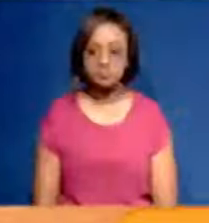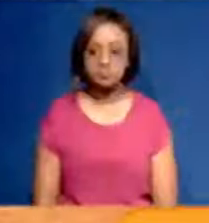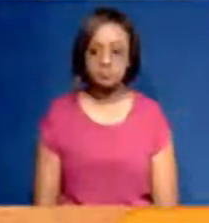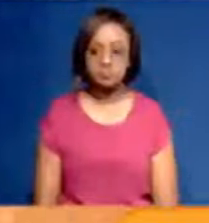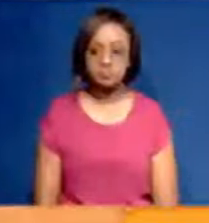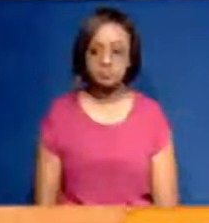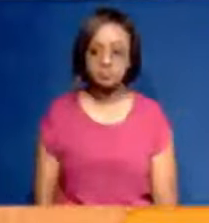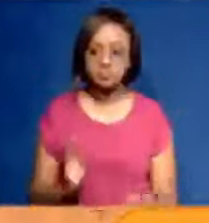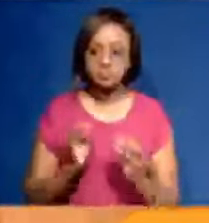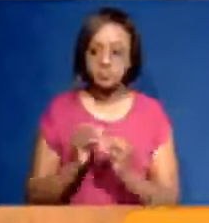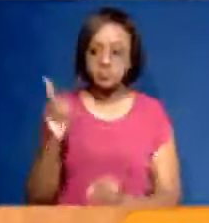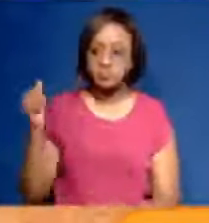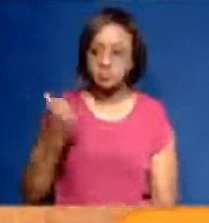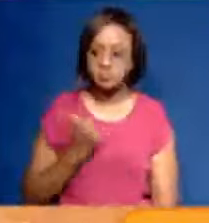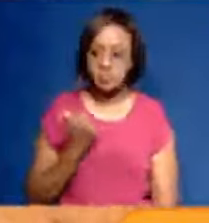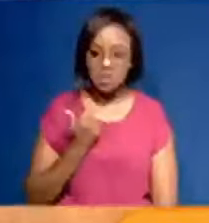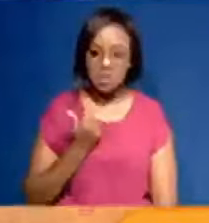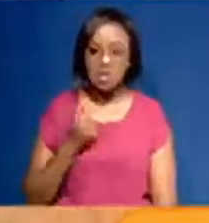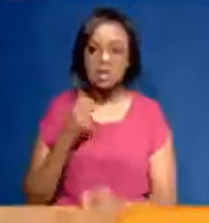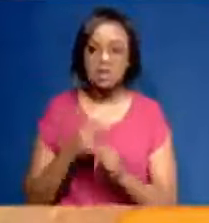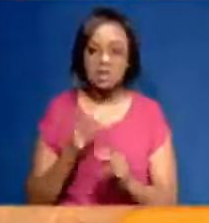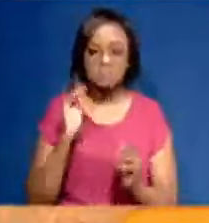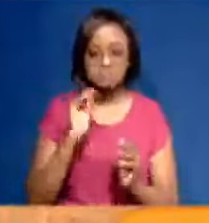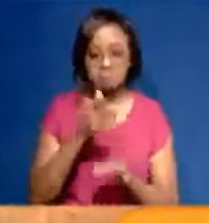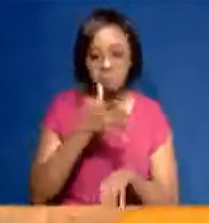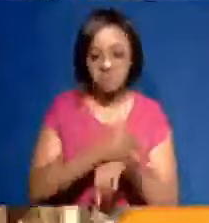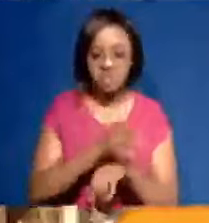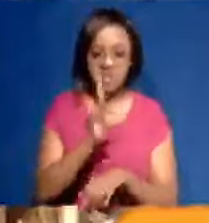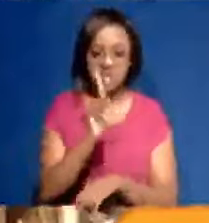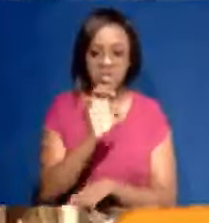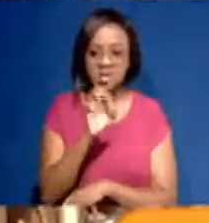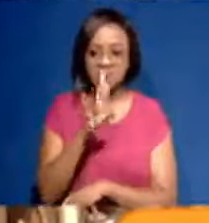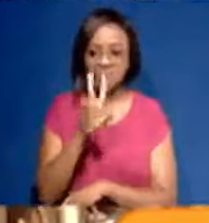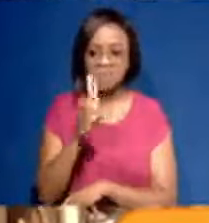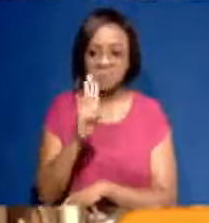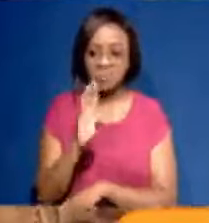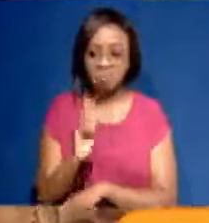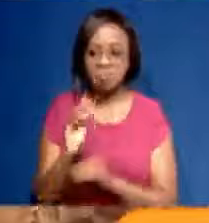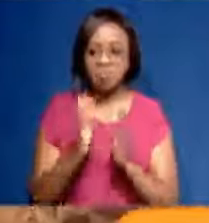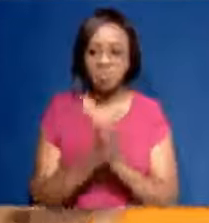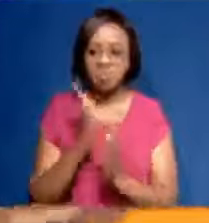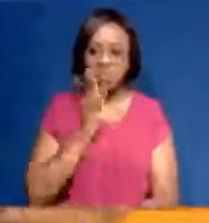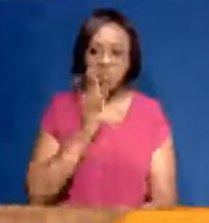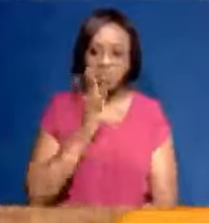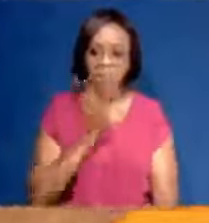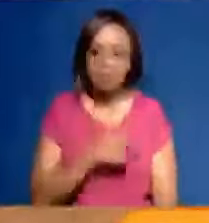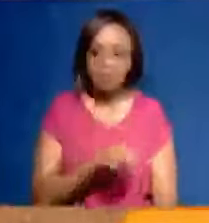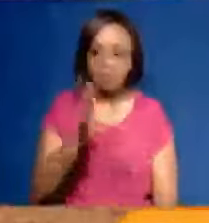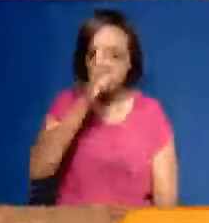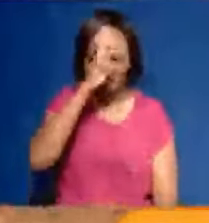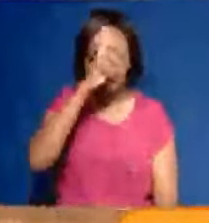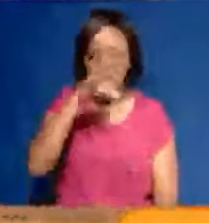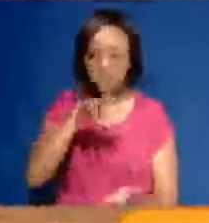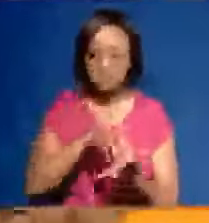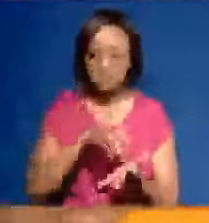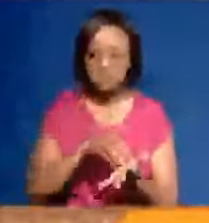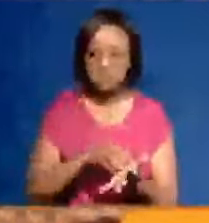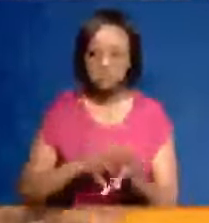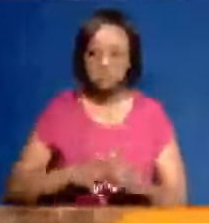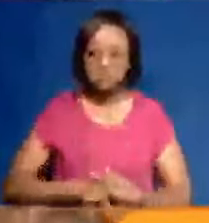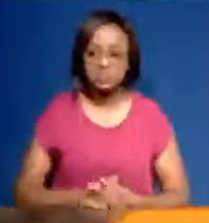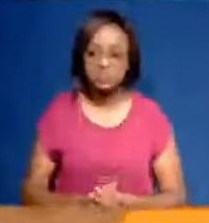Tunakutana na mtoto huyu ambaye kwa sasa tutampa jina Kerubo, akiandamana na mamake katika kituo cha polisi eneo la